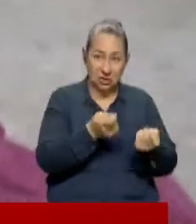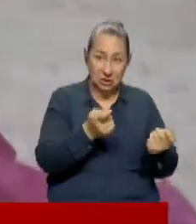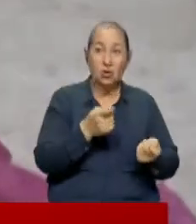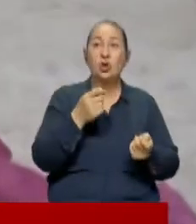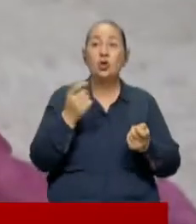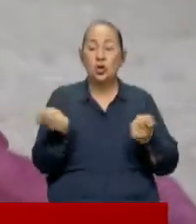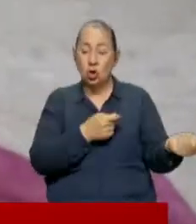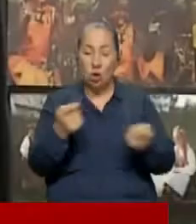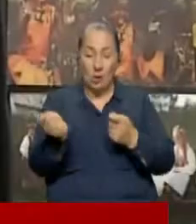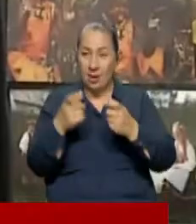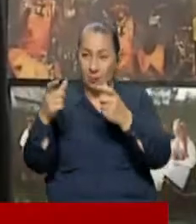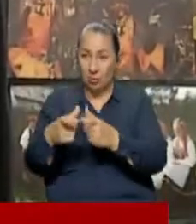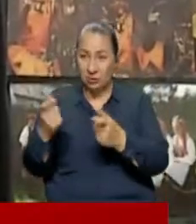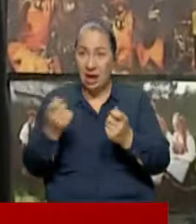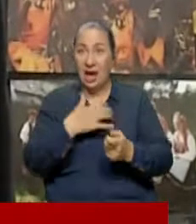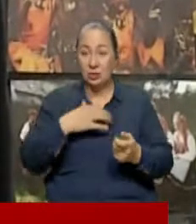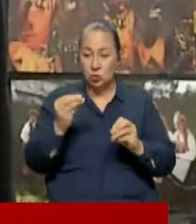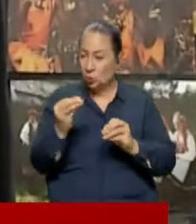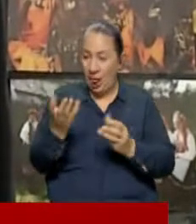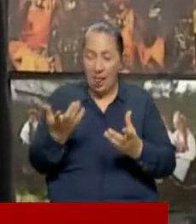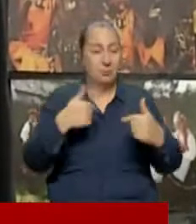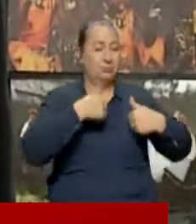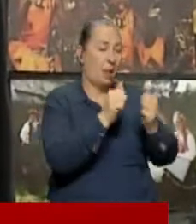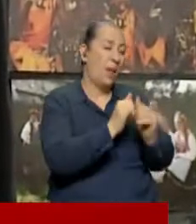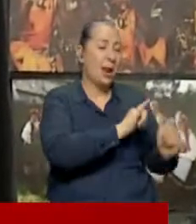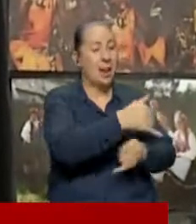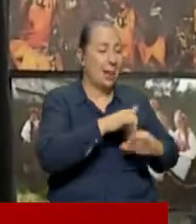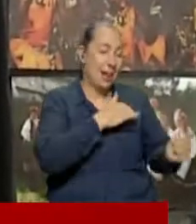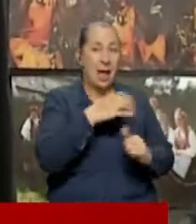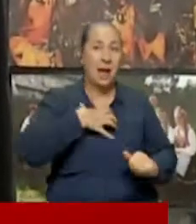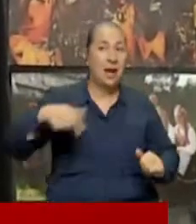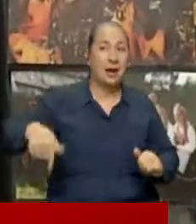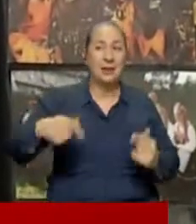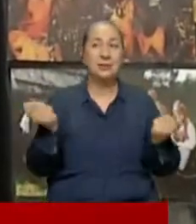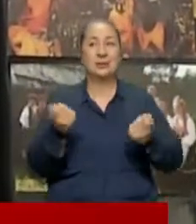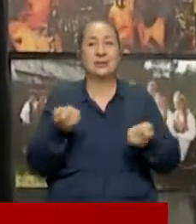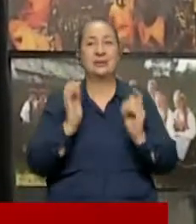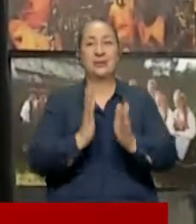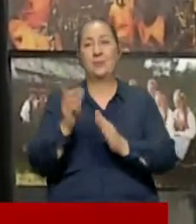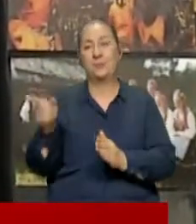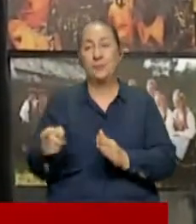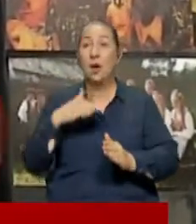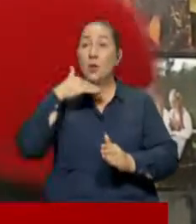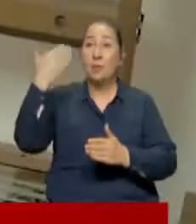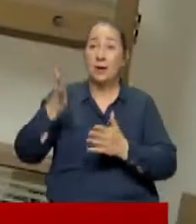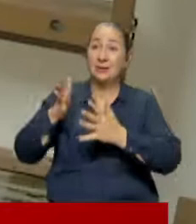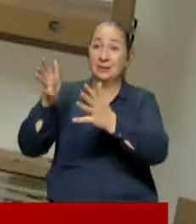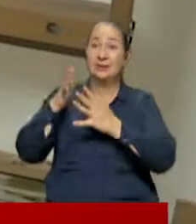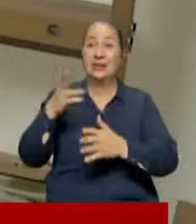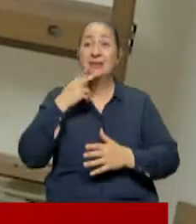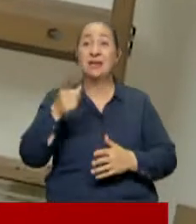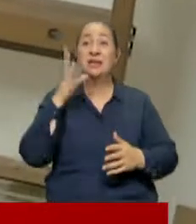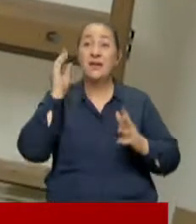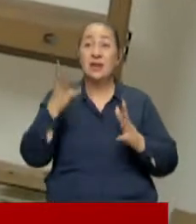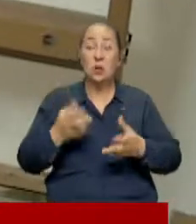ve dokuma bölümünde çalışan annelerimizin çocukları burada bizimle birlikteyken anneler alt katta üretim yapmakla meşgul. Yurt dışına da açılan kadınlar daha